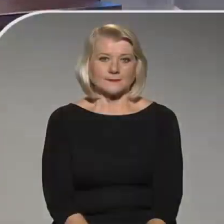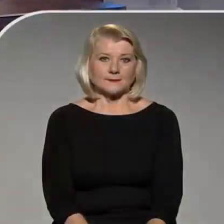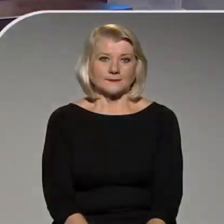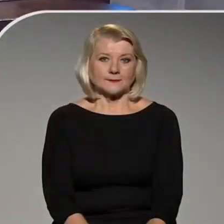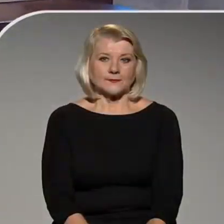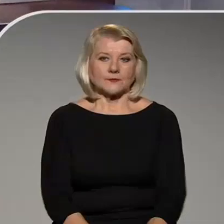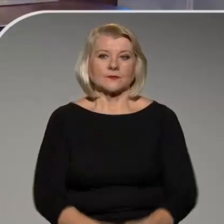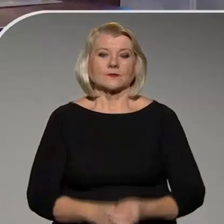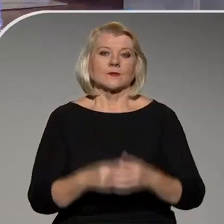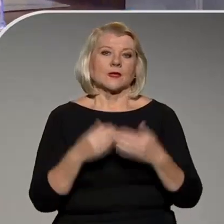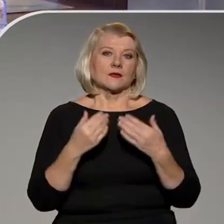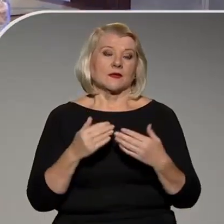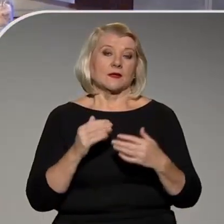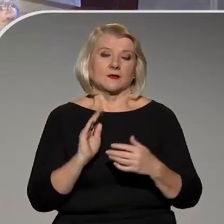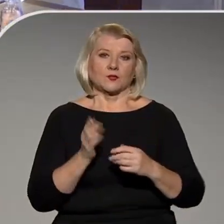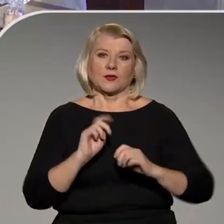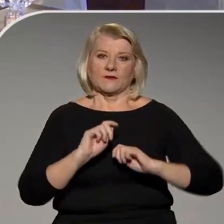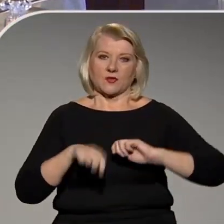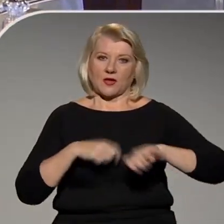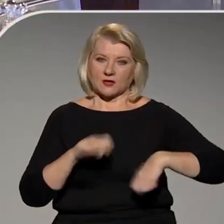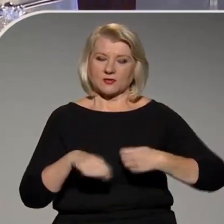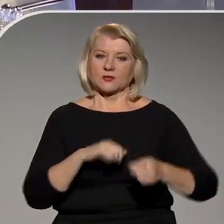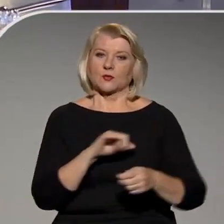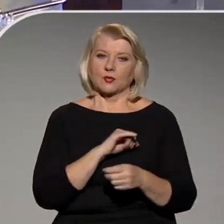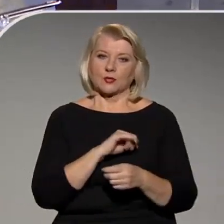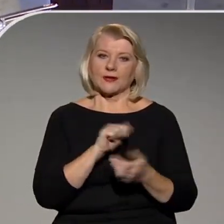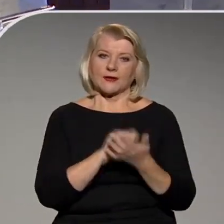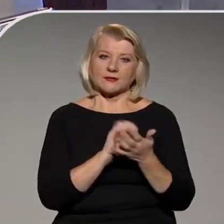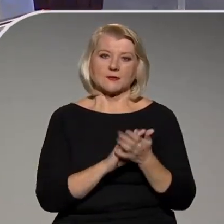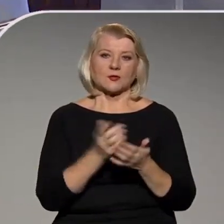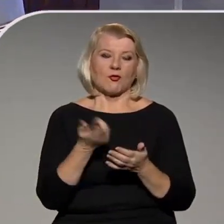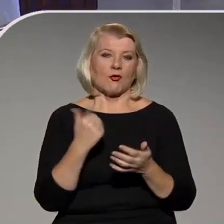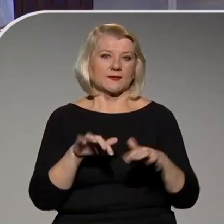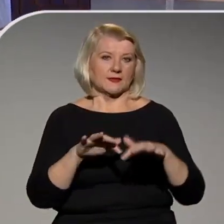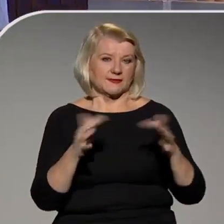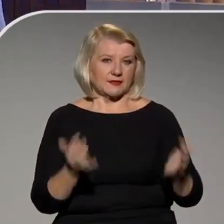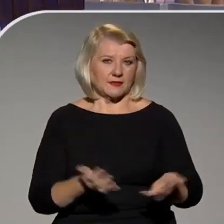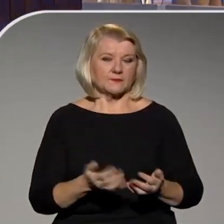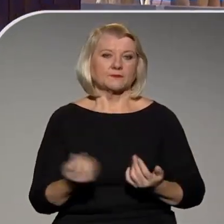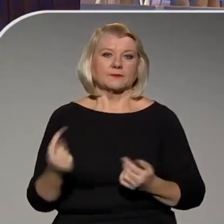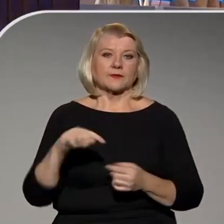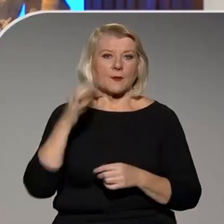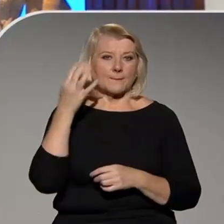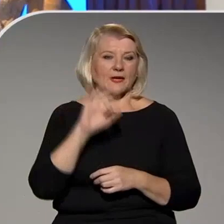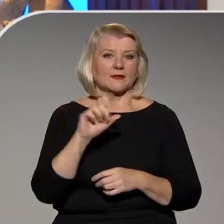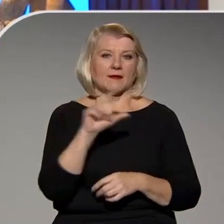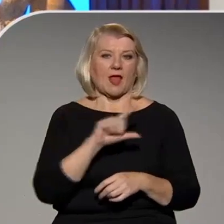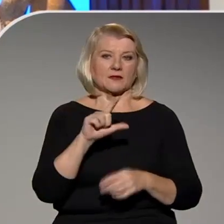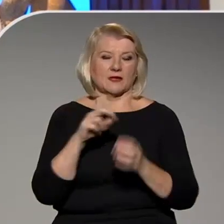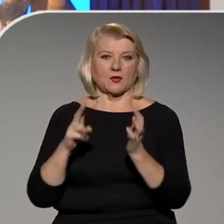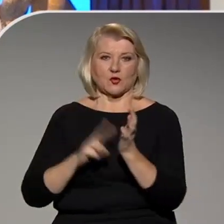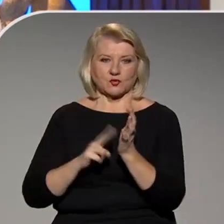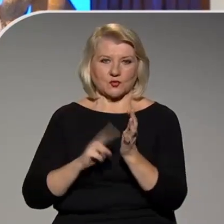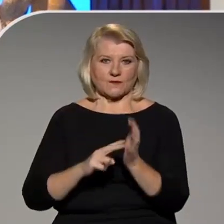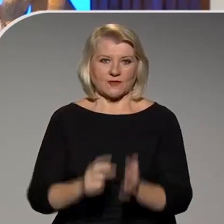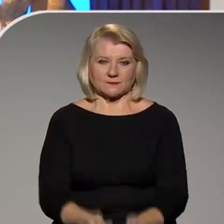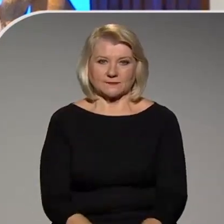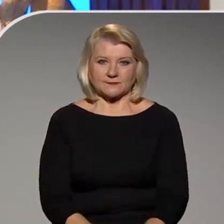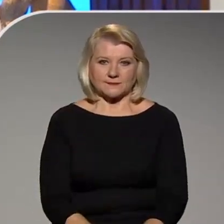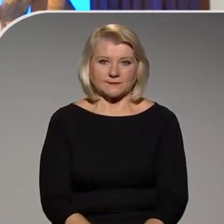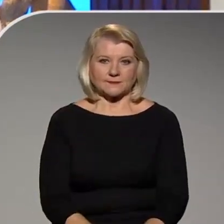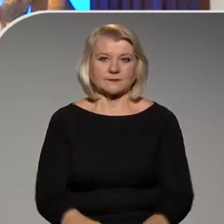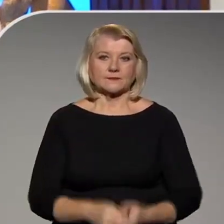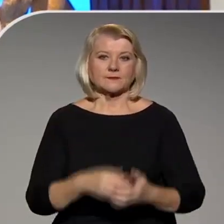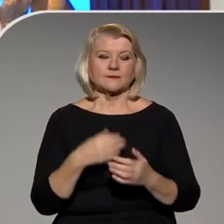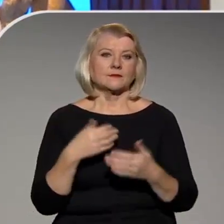V naší kuchyni nás dnes čekají zajímavé recepty z dýně a naším hostem je Lada Nosková. Dobrý den, vítejte. Dobrý den, ještě jednou. Dýně,